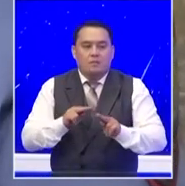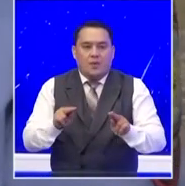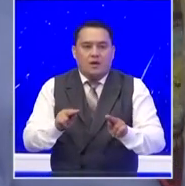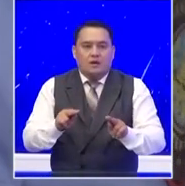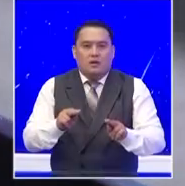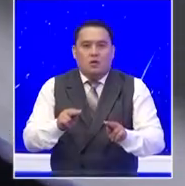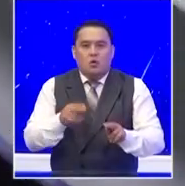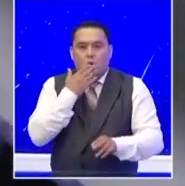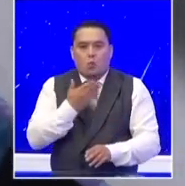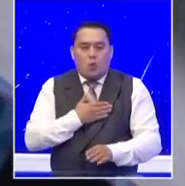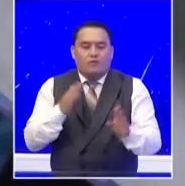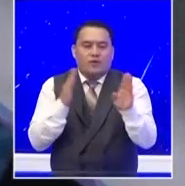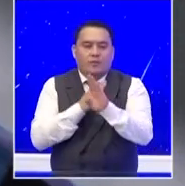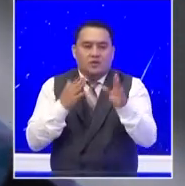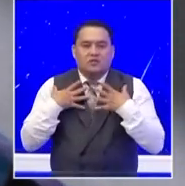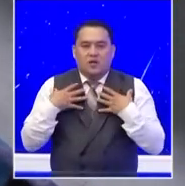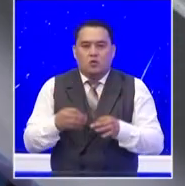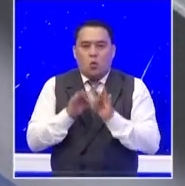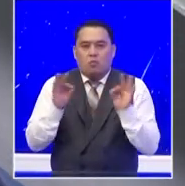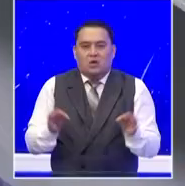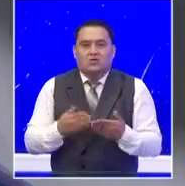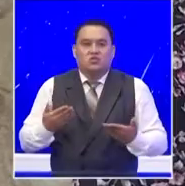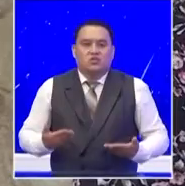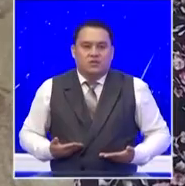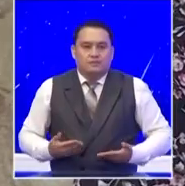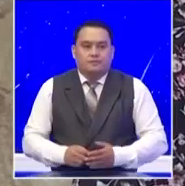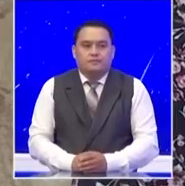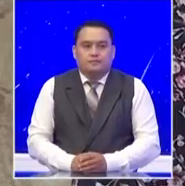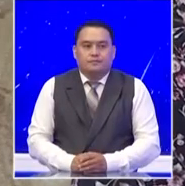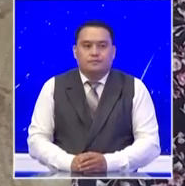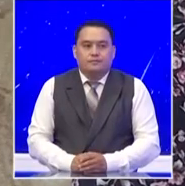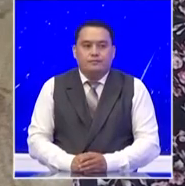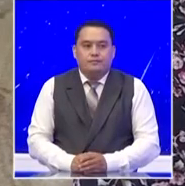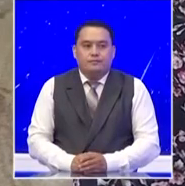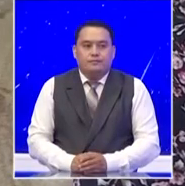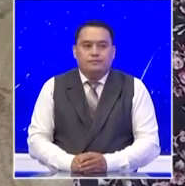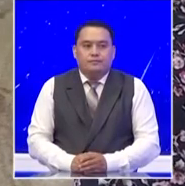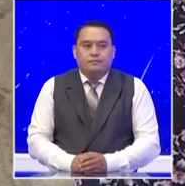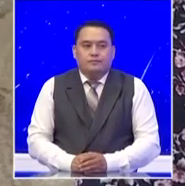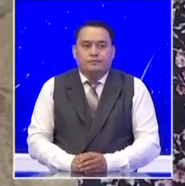правопорядка прививает любовь к природе и здоровому образу жизни.